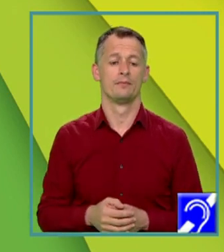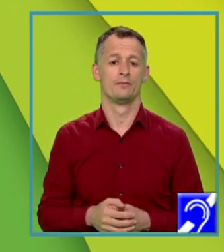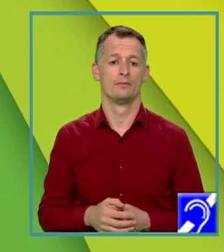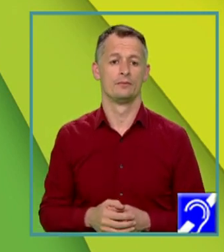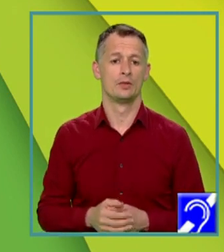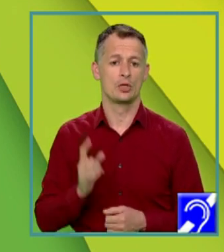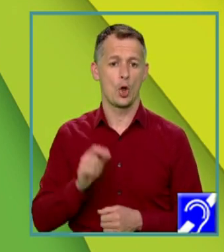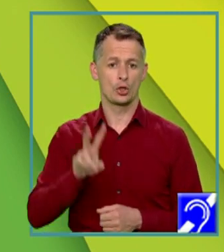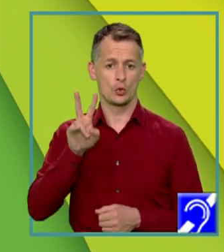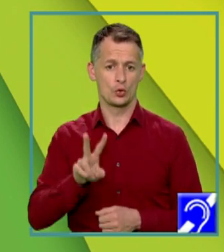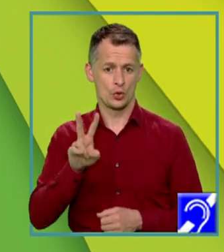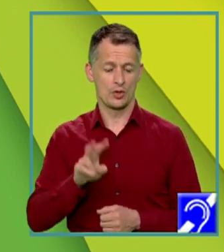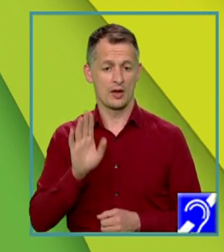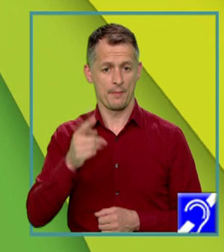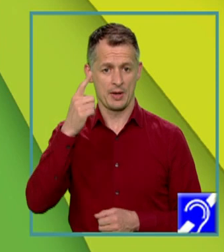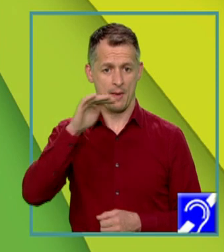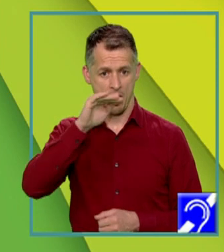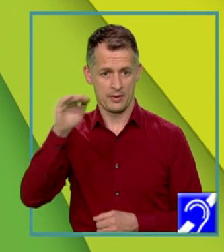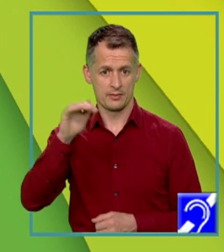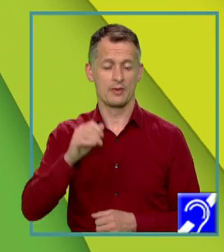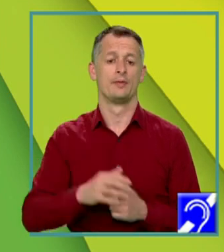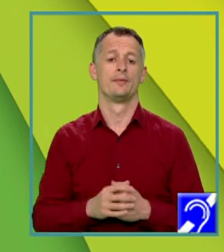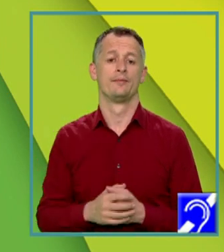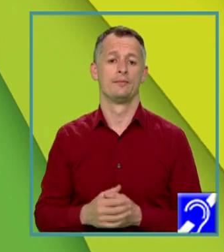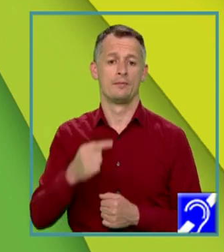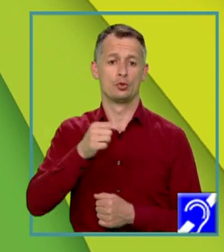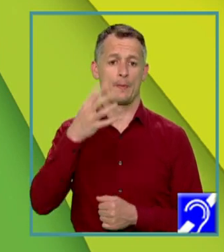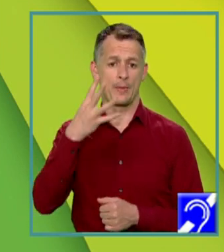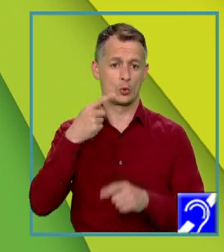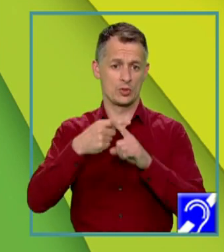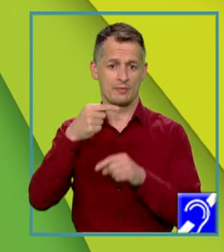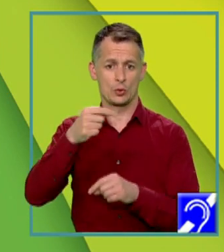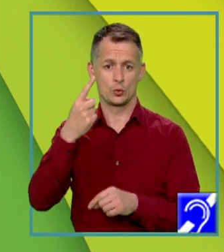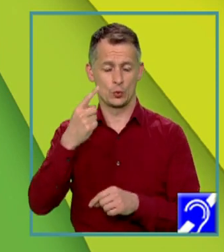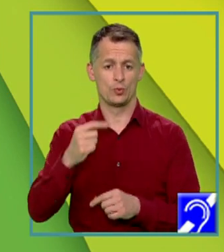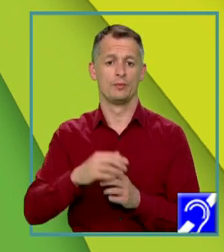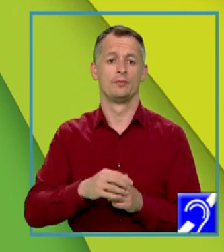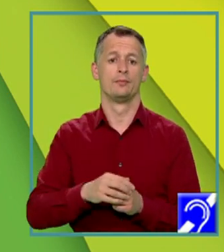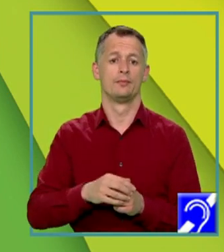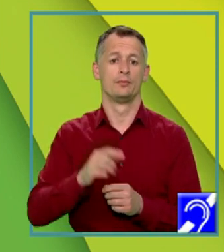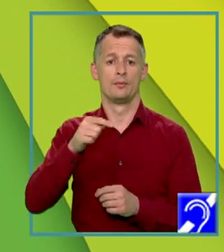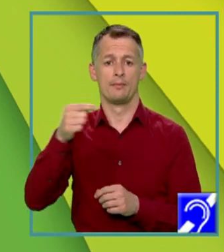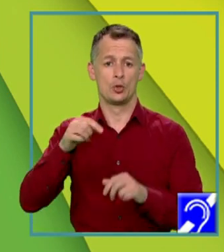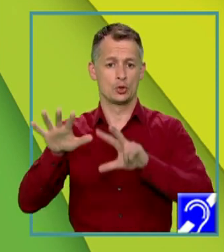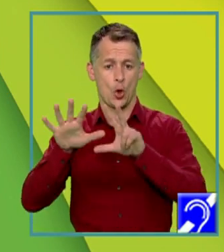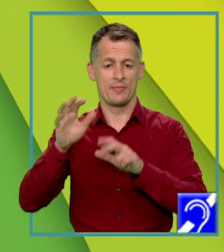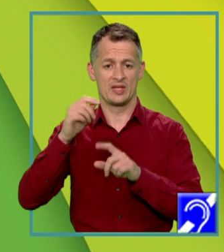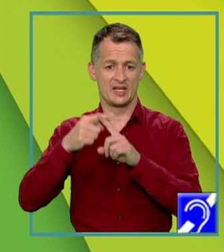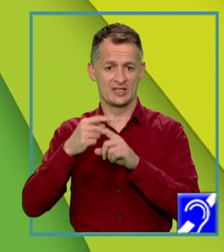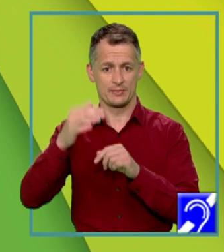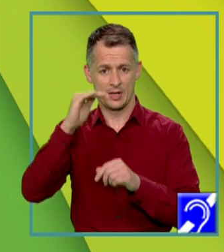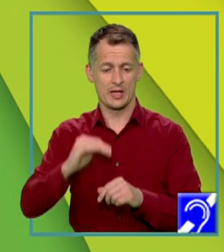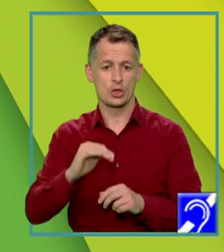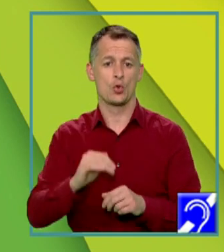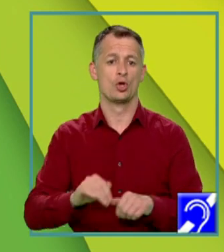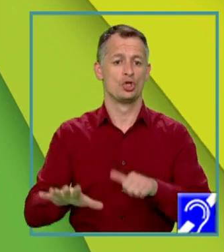pătratică de ordinul 2 chiar pe prima linie element al A minus 4x minus 1 și minus Optic și pe